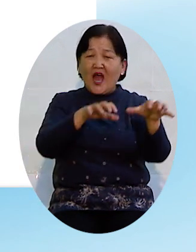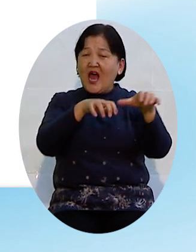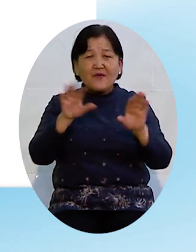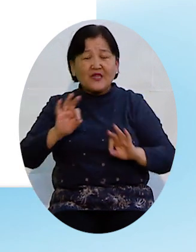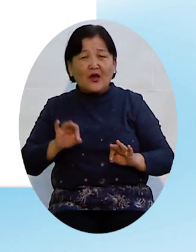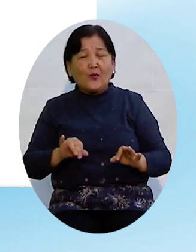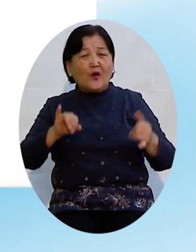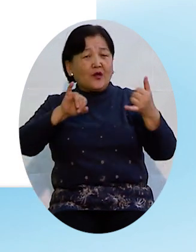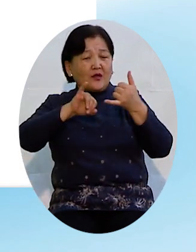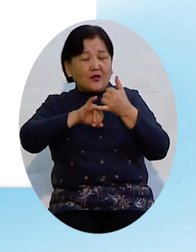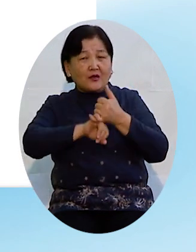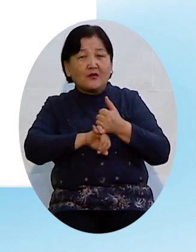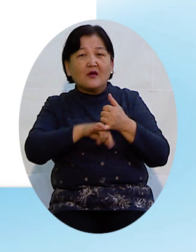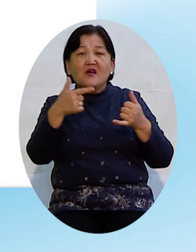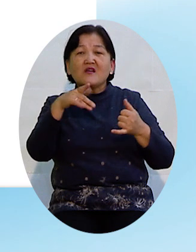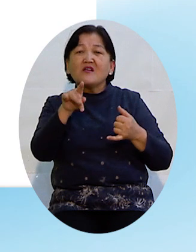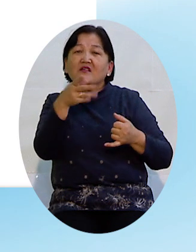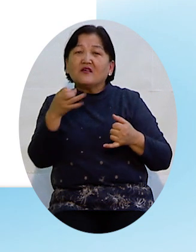Гэргийн ханаан харамлаагүй.